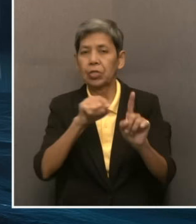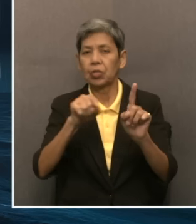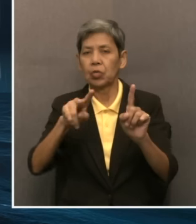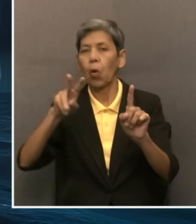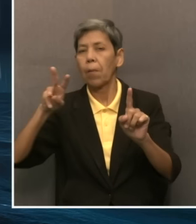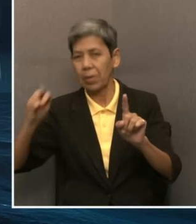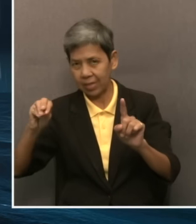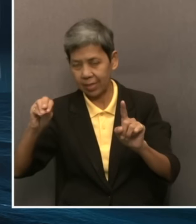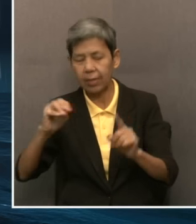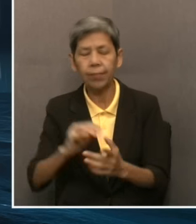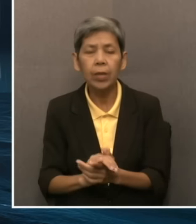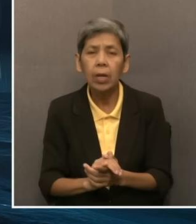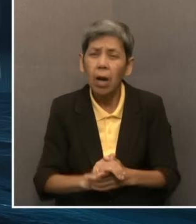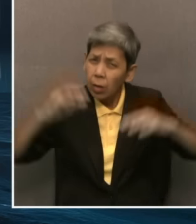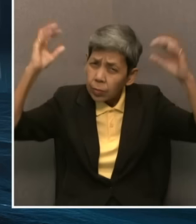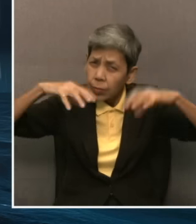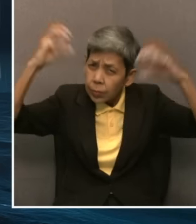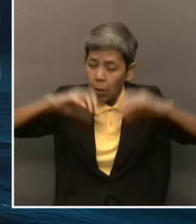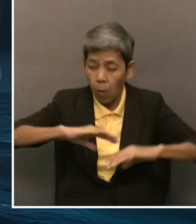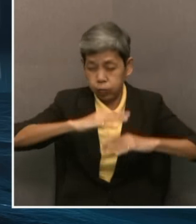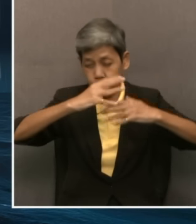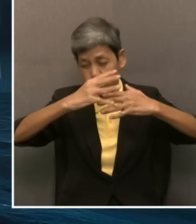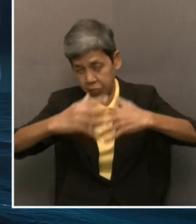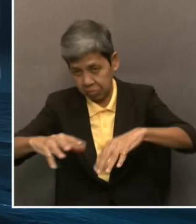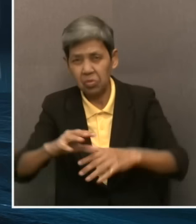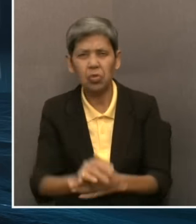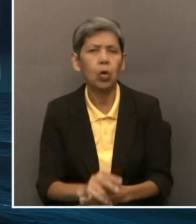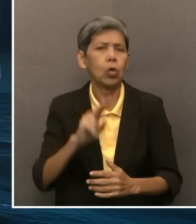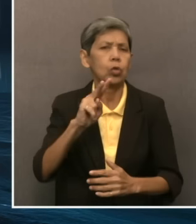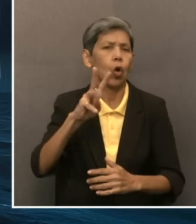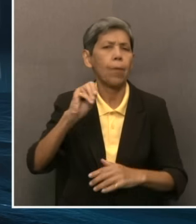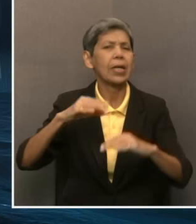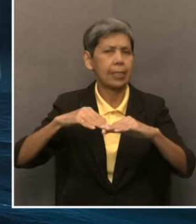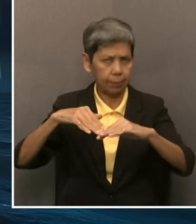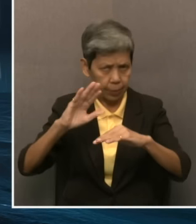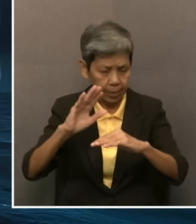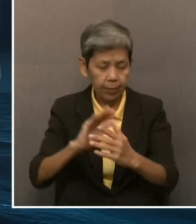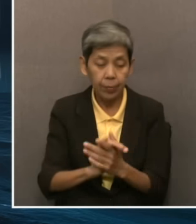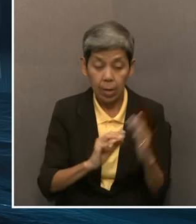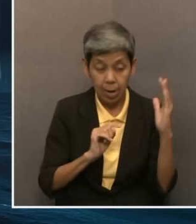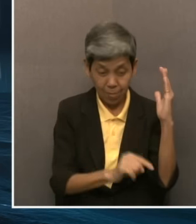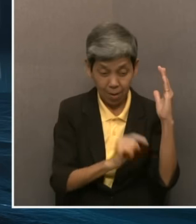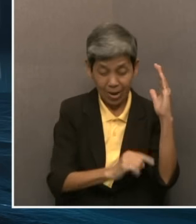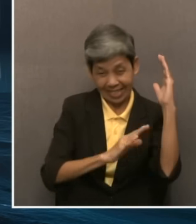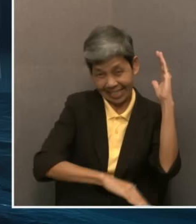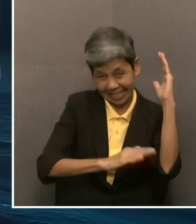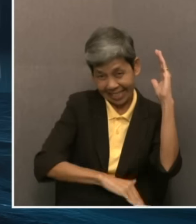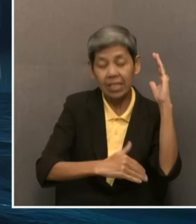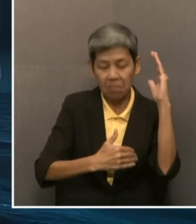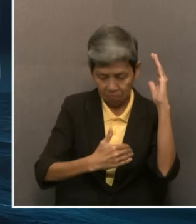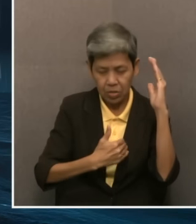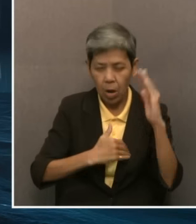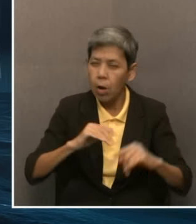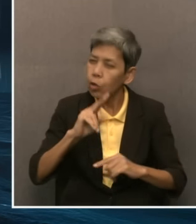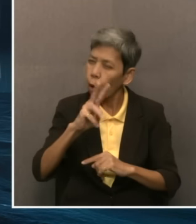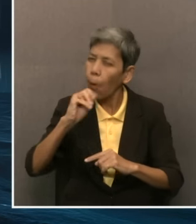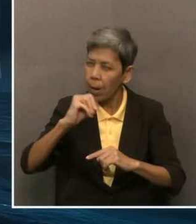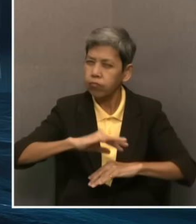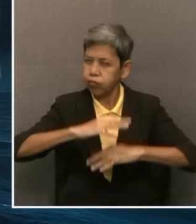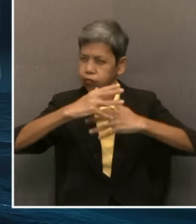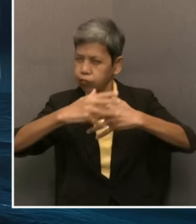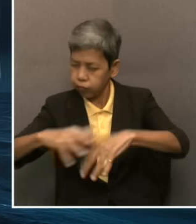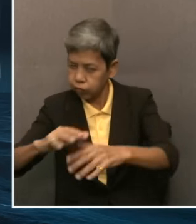เมตรบริเวณที่มีฝนฟ้าคะนองคลื่นสูงมากกว่า2เมตรส่วนอ่าวไทยตอนล่างมีคลื่นสูงประมาณ2เมตรบ